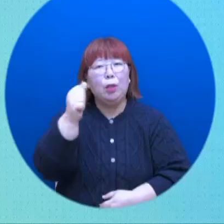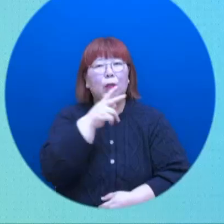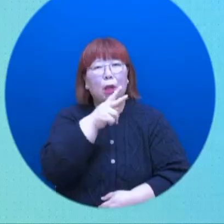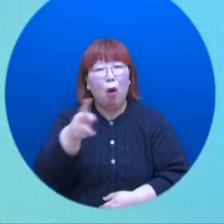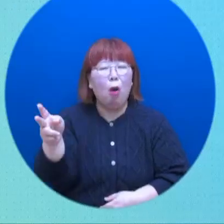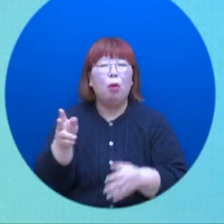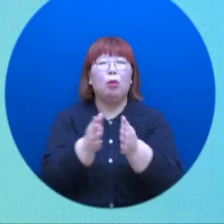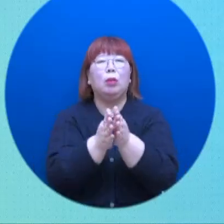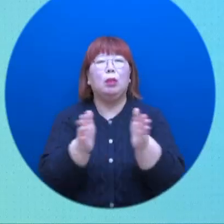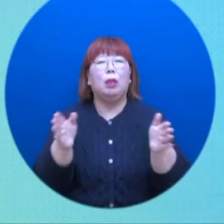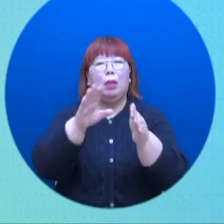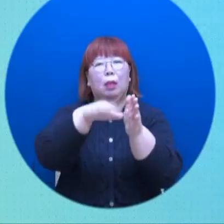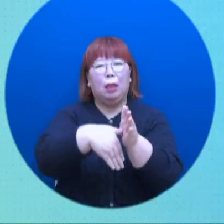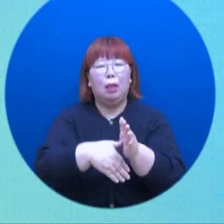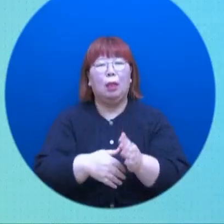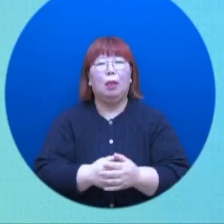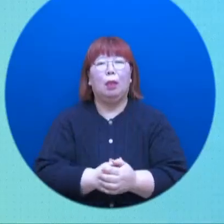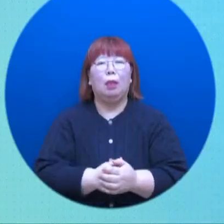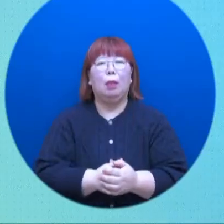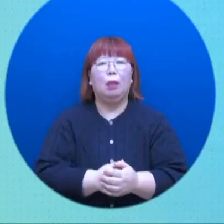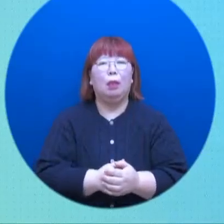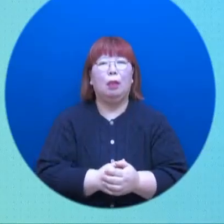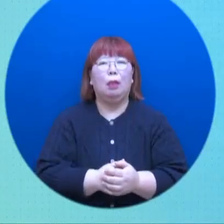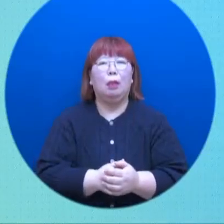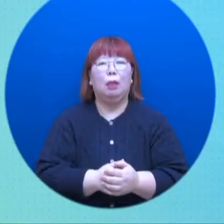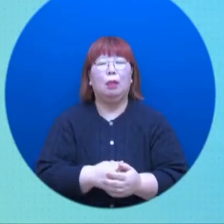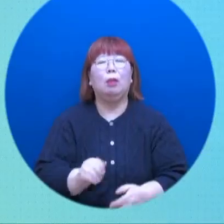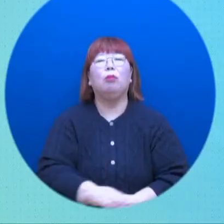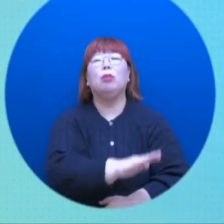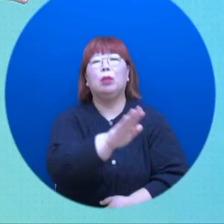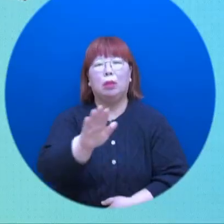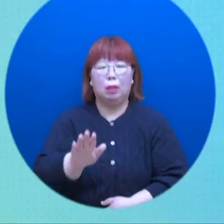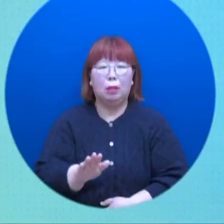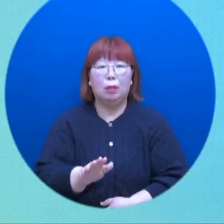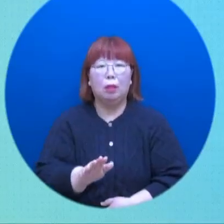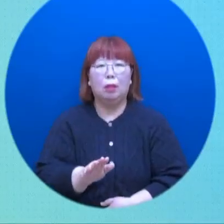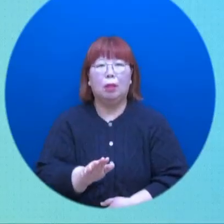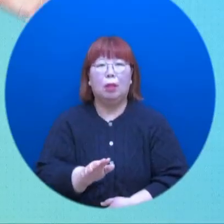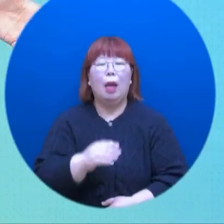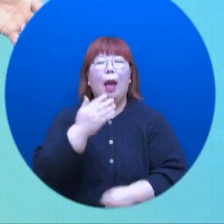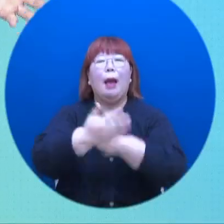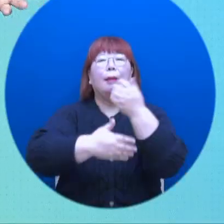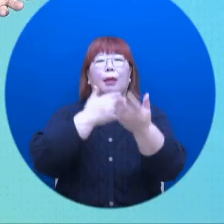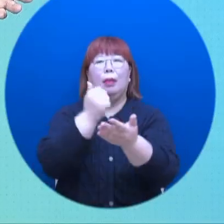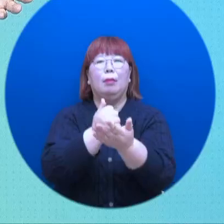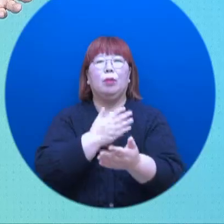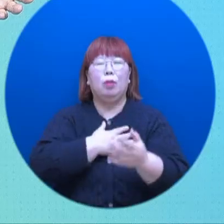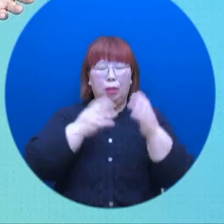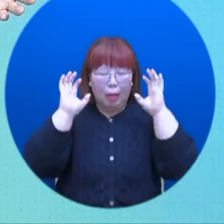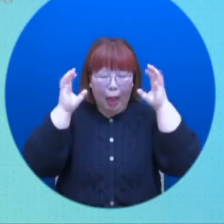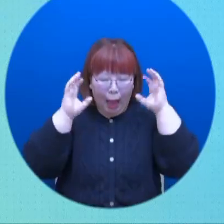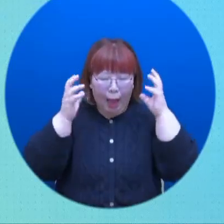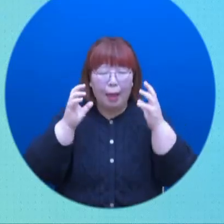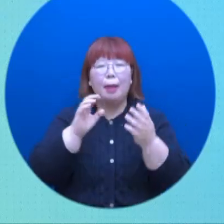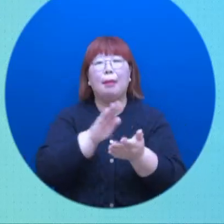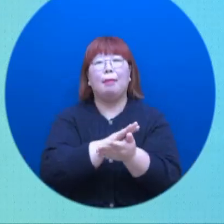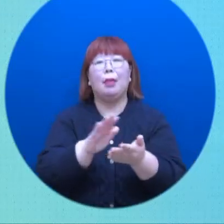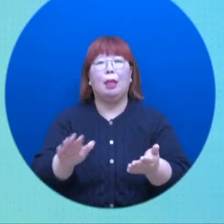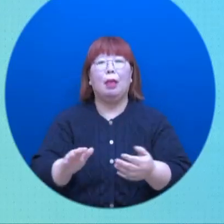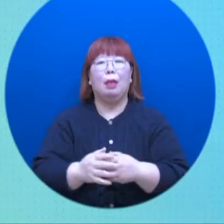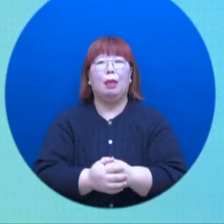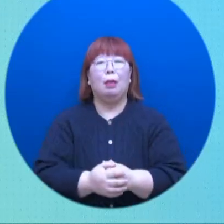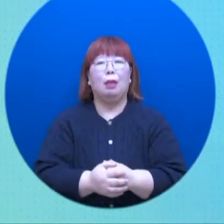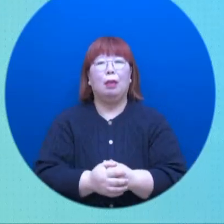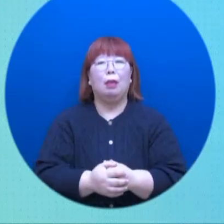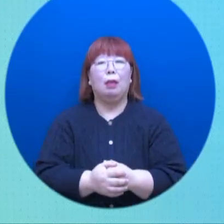때 우리는 이렇게 고백하는 거예요. 하나님, 저는 아이입니다. 그래서